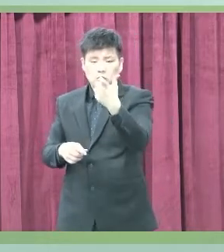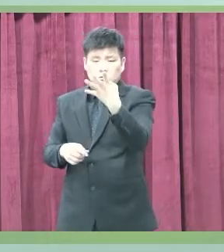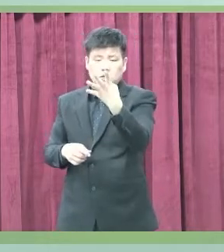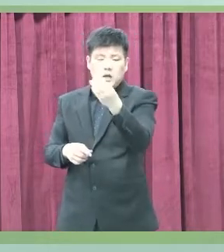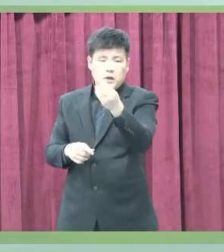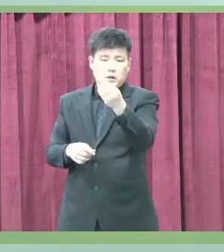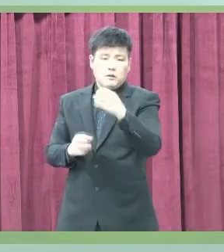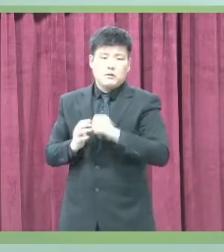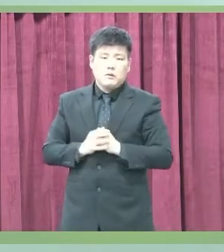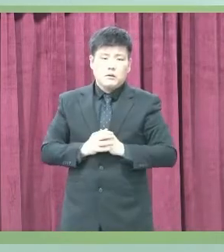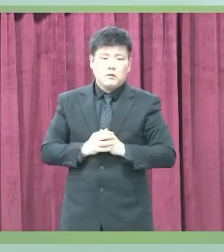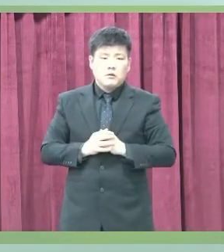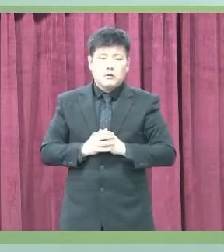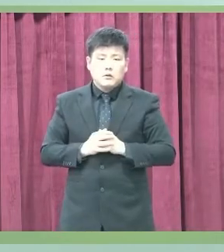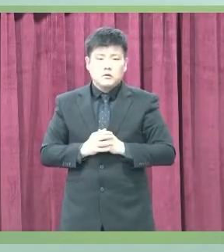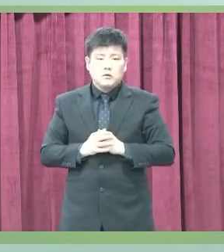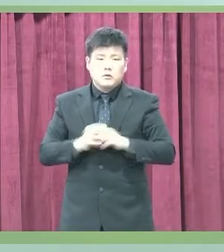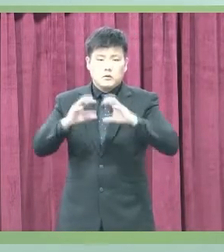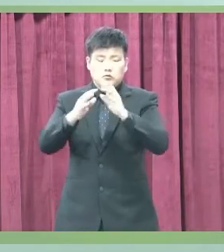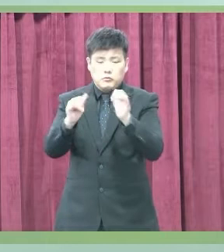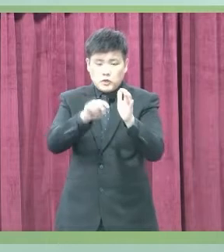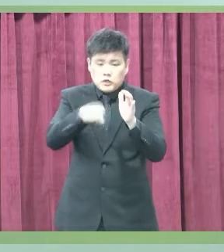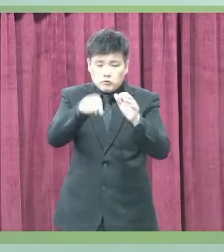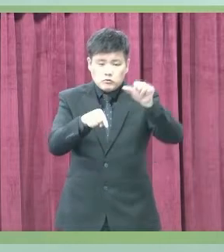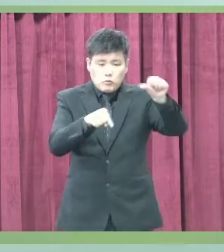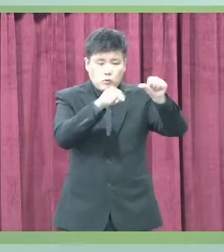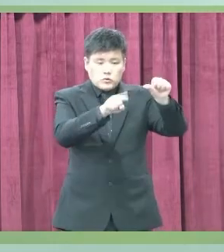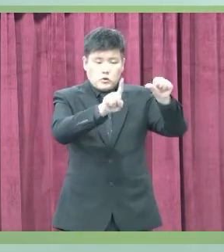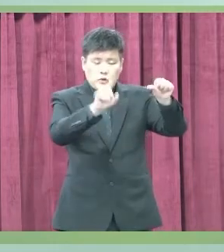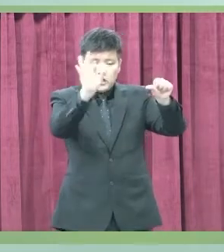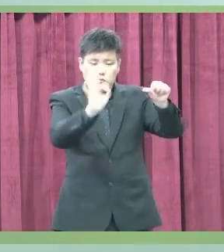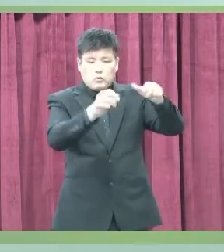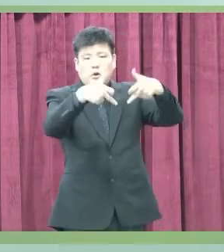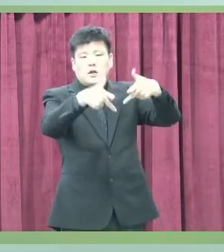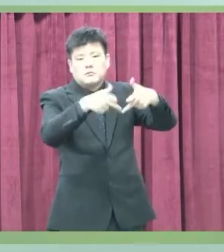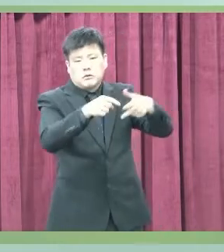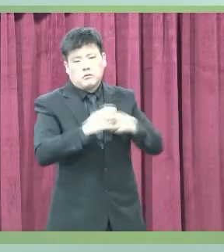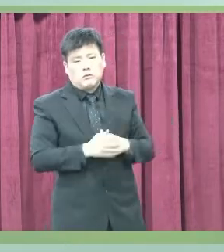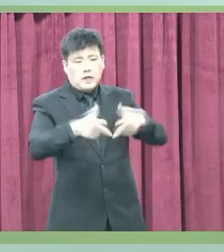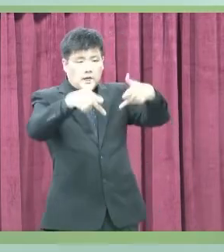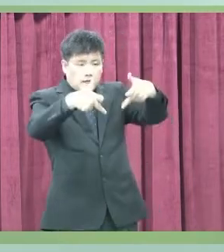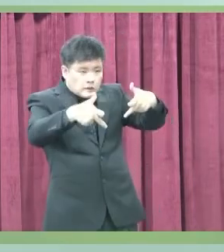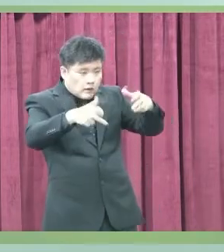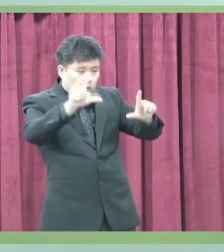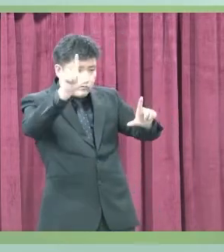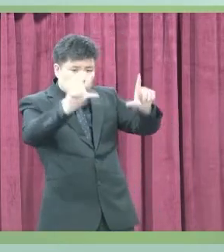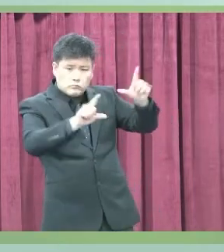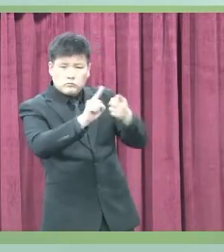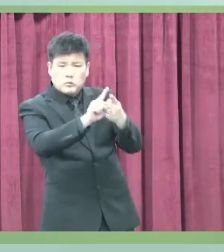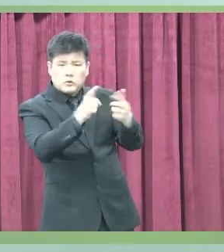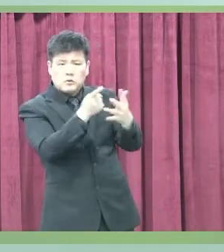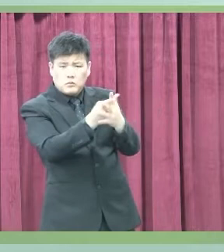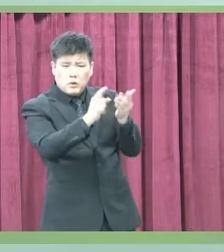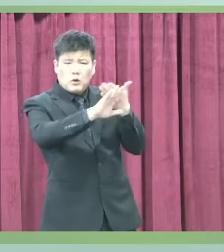전국 전체 인구의 5.1%인데 조금 참고적으로 아셔야 될 게 장애 인구 구조를 파악을 하셔야 됩니다. 외부